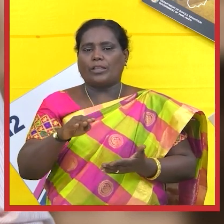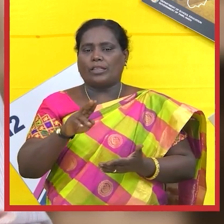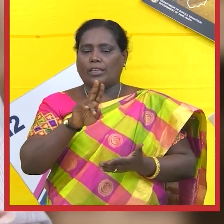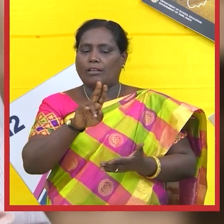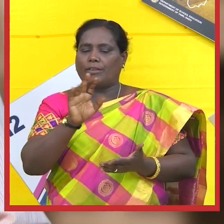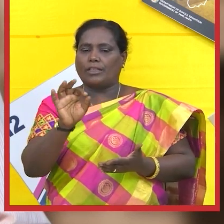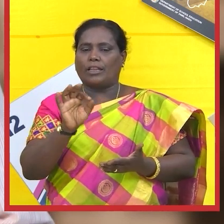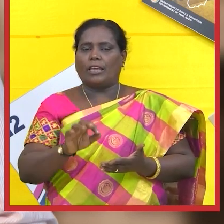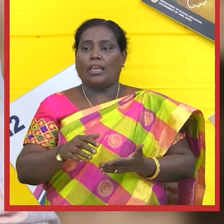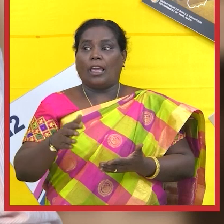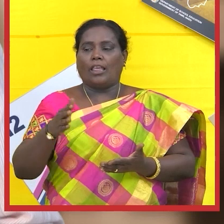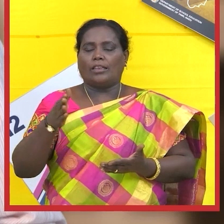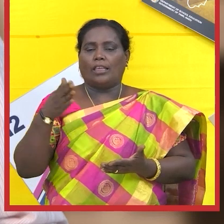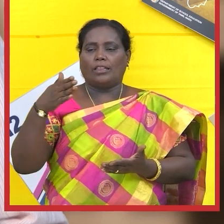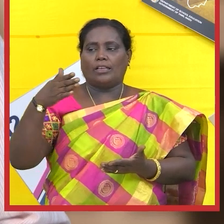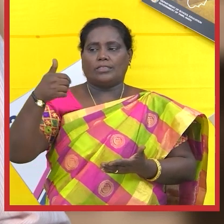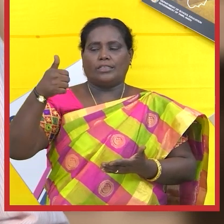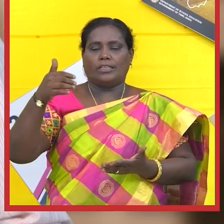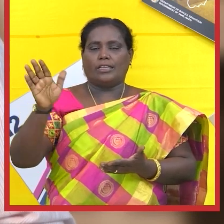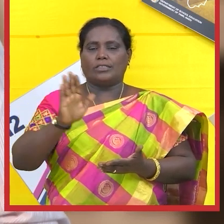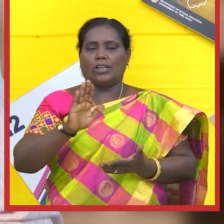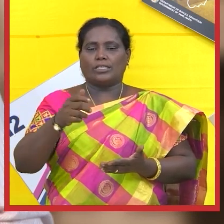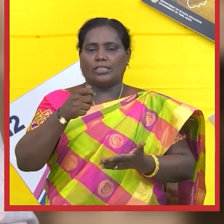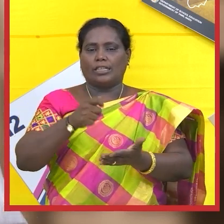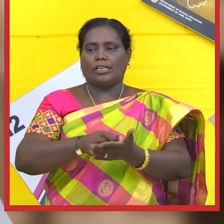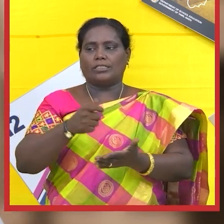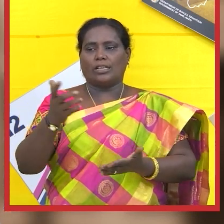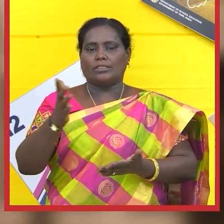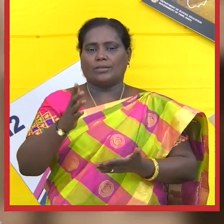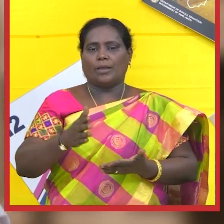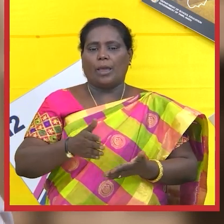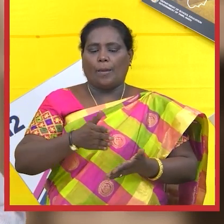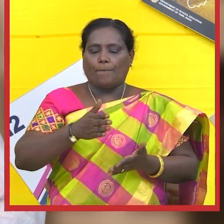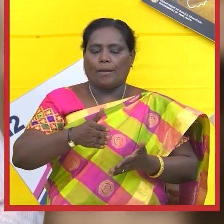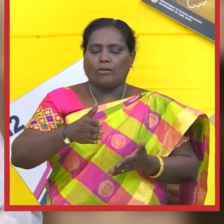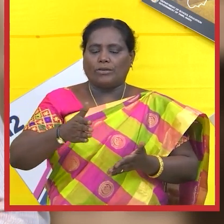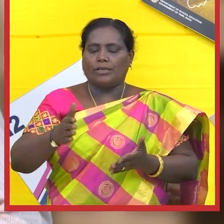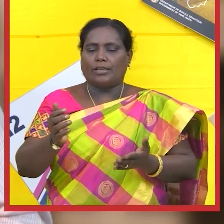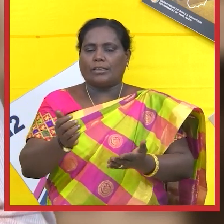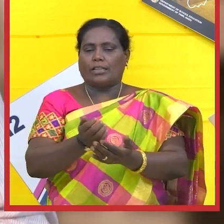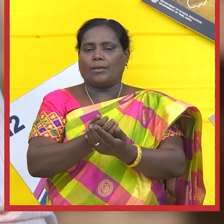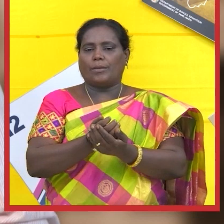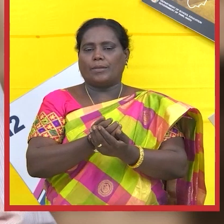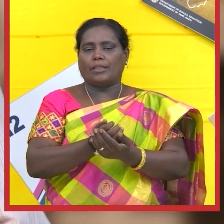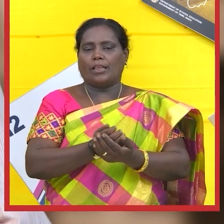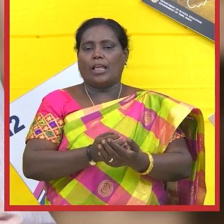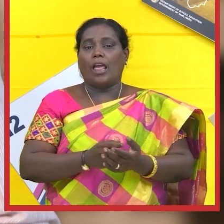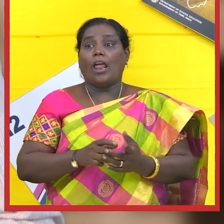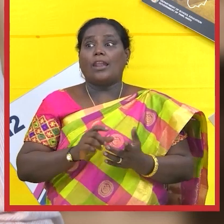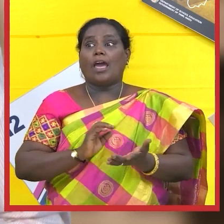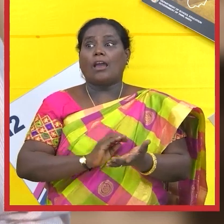1920 இந்த நீதிக்கட்சி ஆட்சிக்கு வந்த பிறகு இந்த அரசியலில் பெண்கள் பங்கேற்கலாம் என்பதனால்தான் டாக்டர் முத்துலட்சுமி